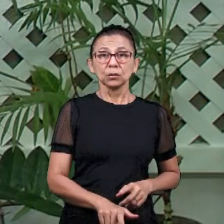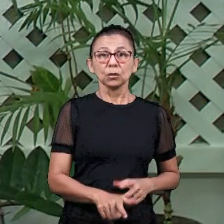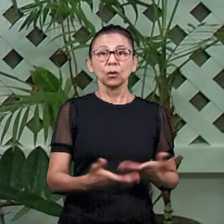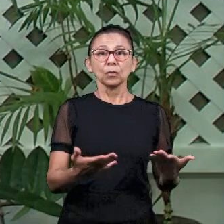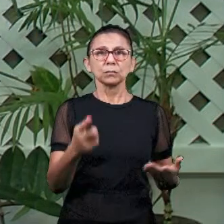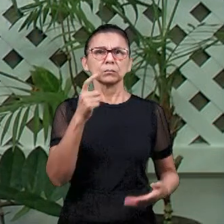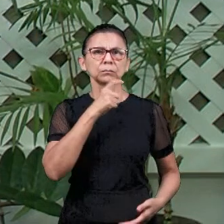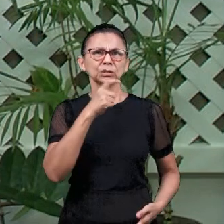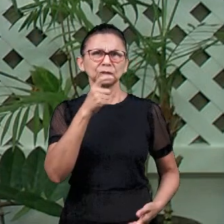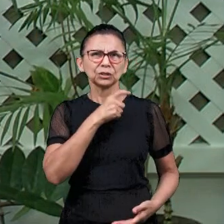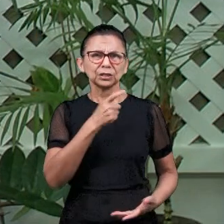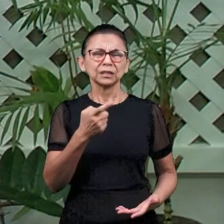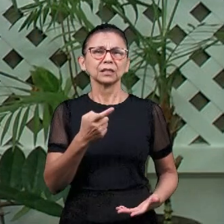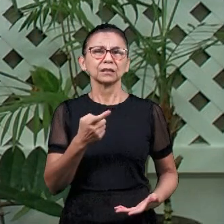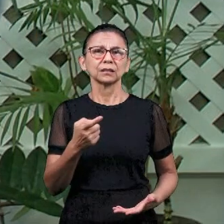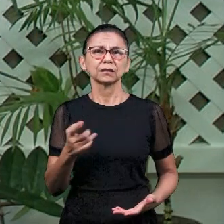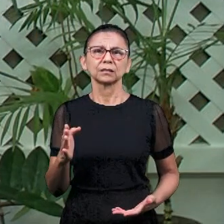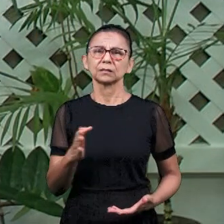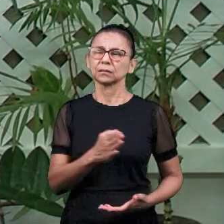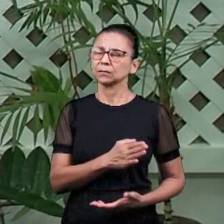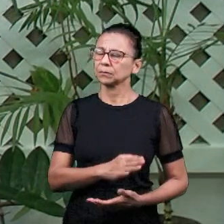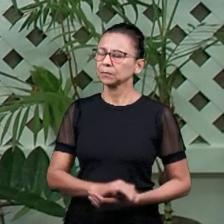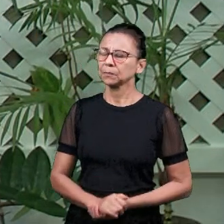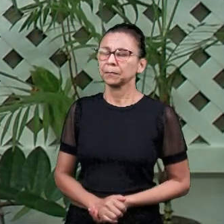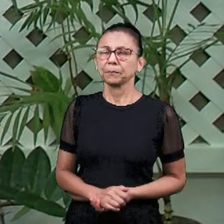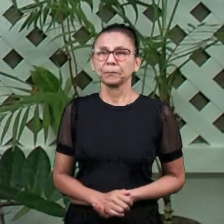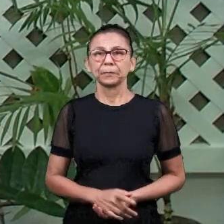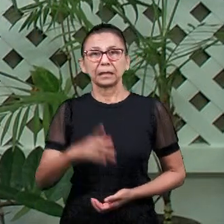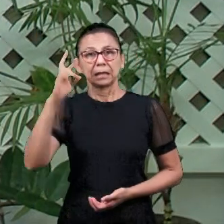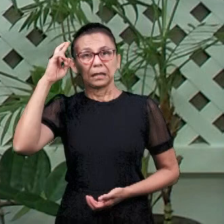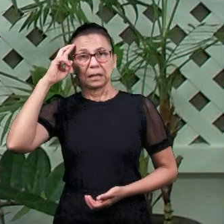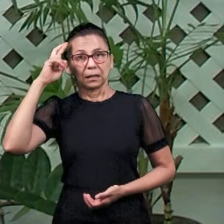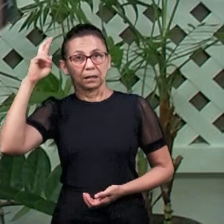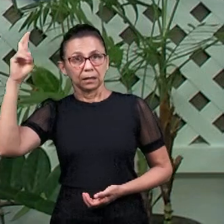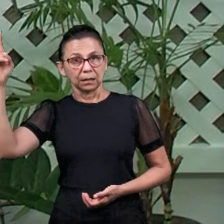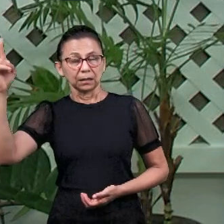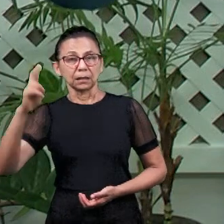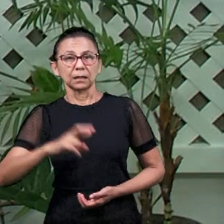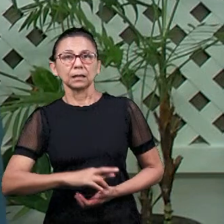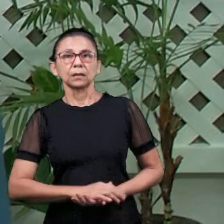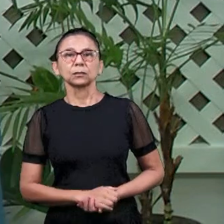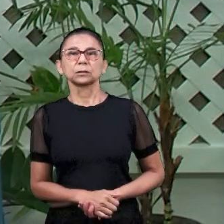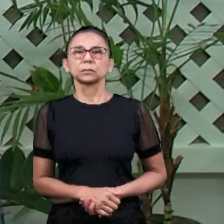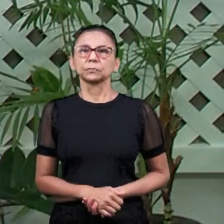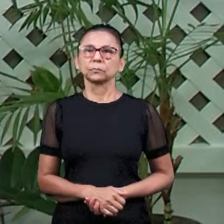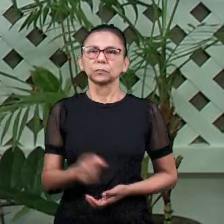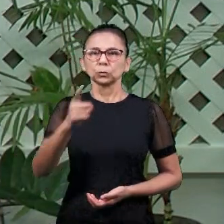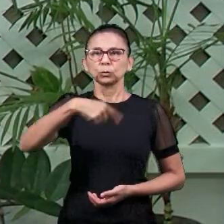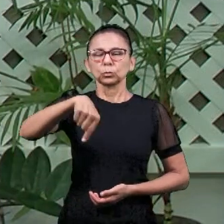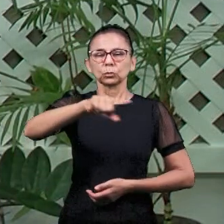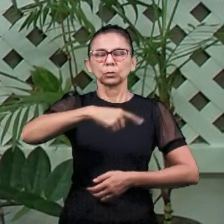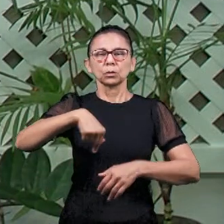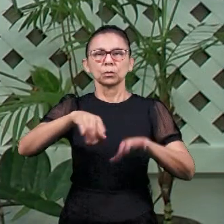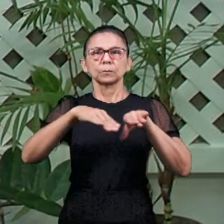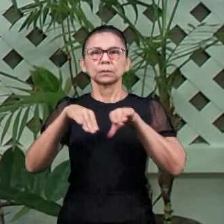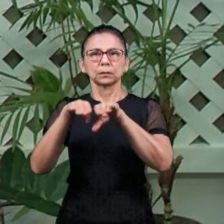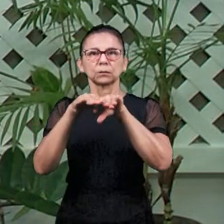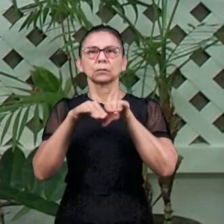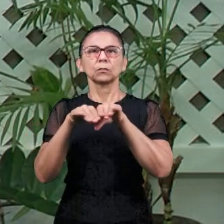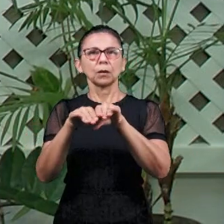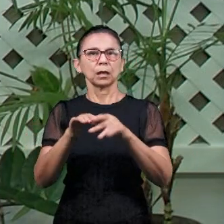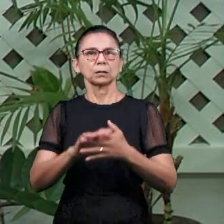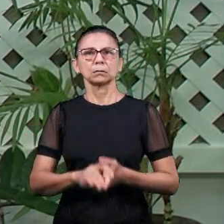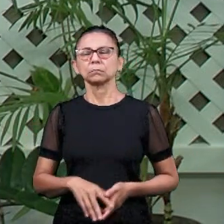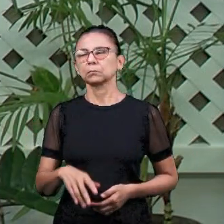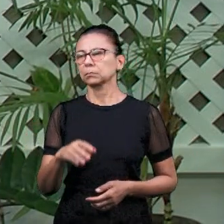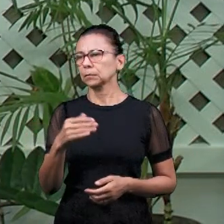exception à personne. Nous avons des pasteurs qui sont venus de tous les niveaux sociaux, il n'y a pas de problème. Quelques-uns même,